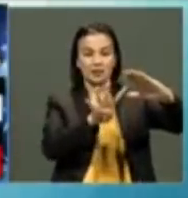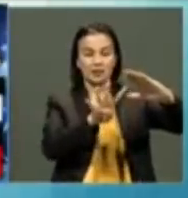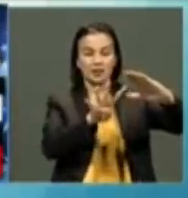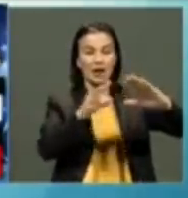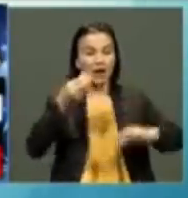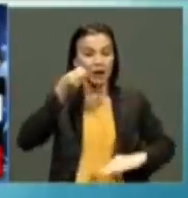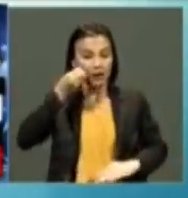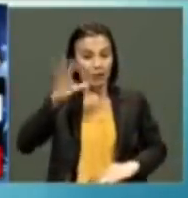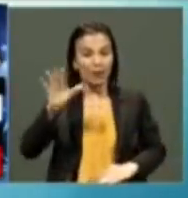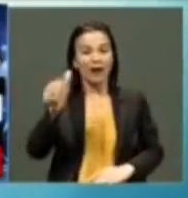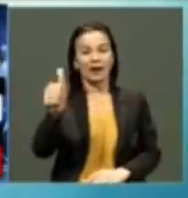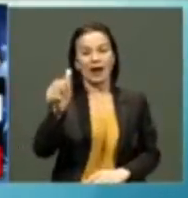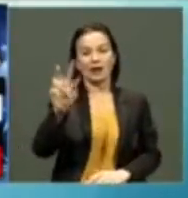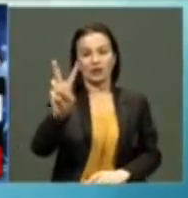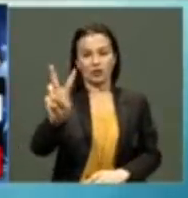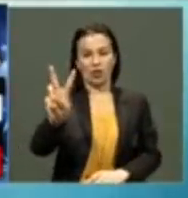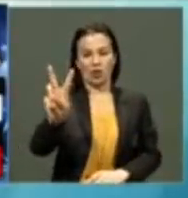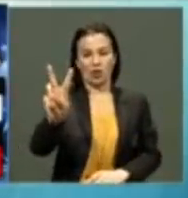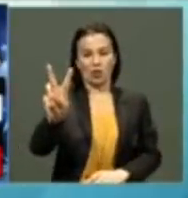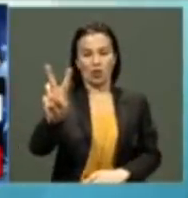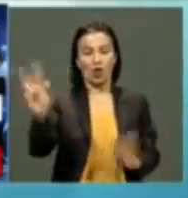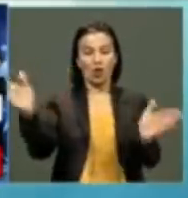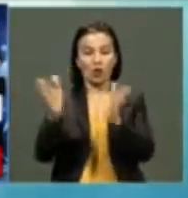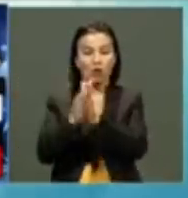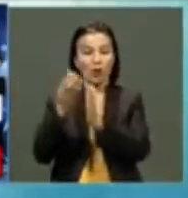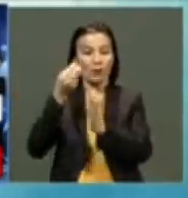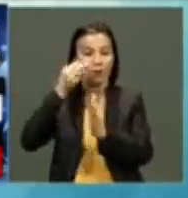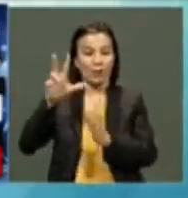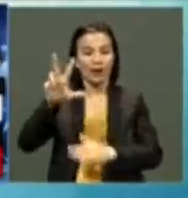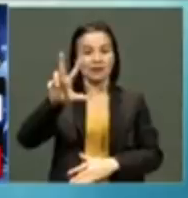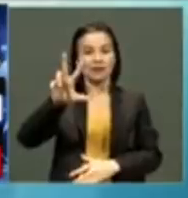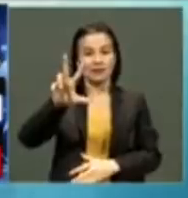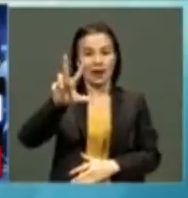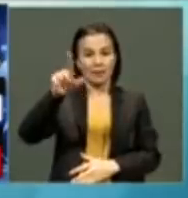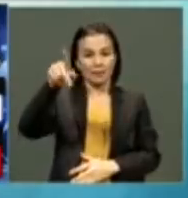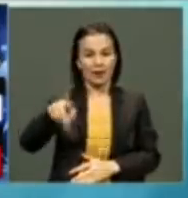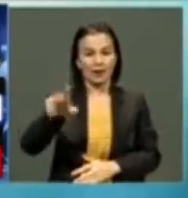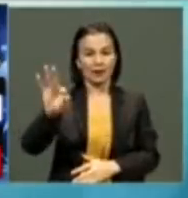รายของผู้ที่ที่อยู่ในเตคอทันทีนแล้วก็มีผู้ป่วยหายเพิ่มขึ้นอีก2รายทำให้ตัวเลขรวมอยู่ที่ 3090